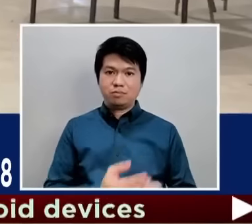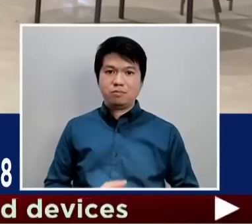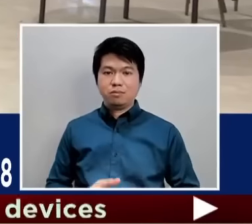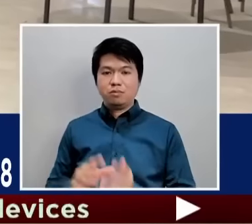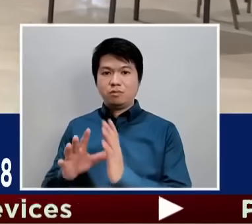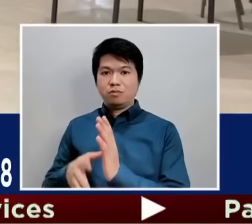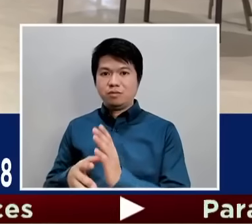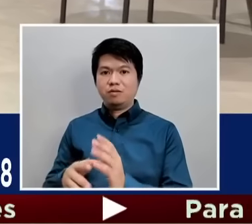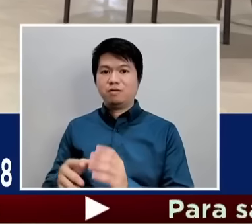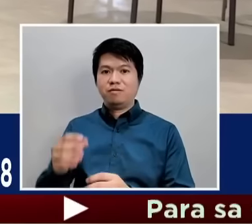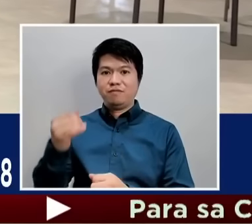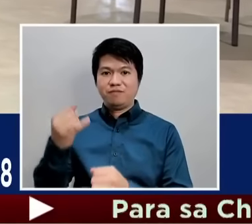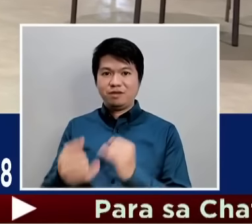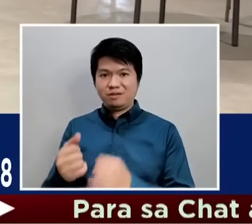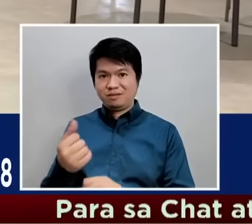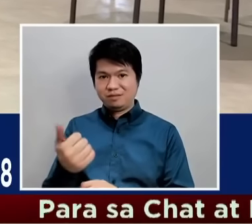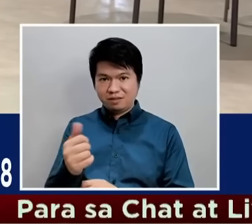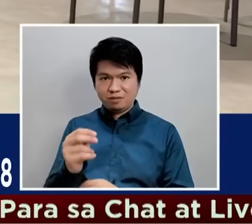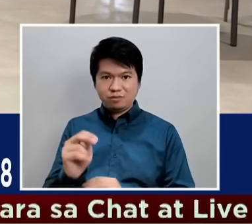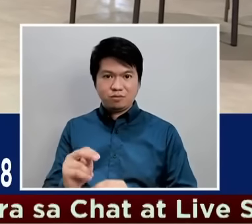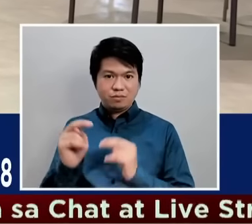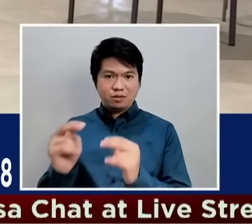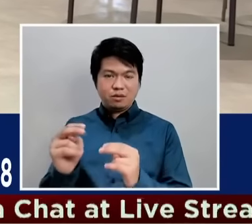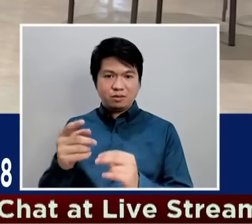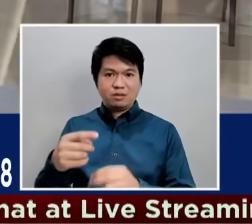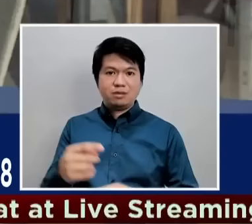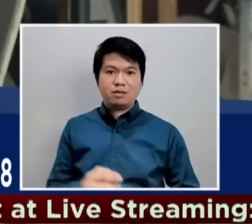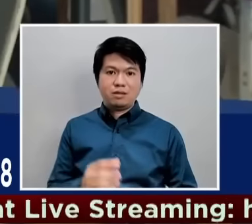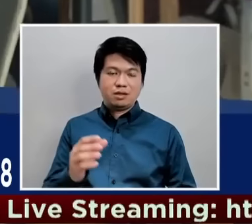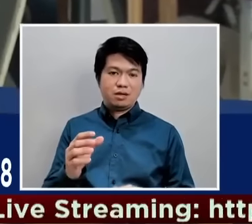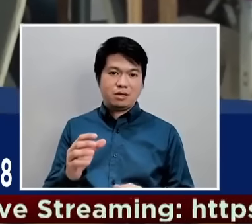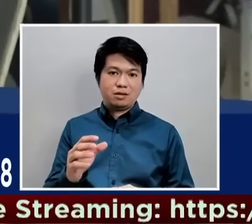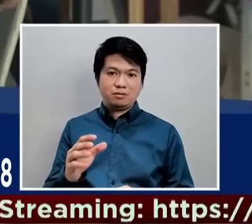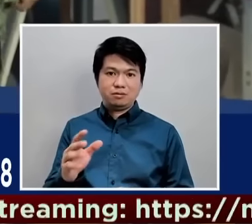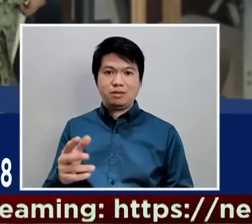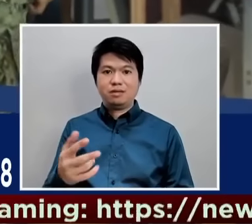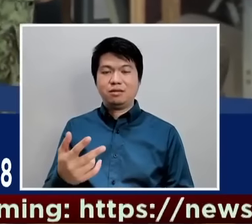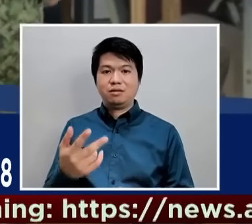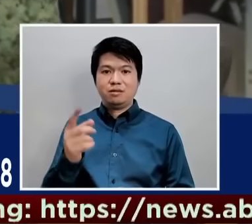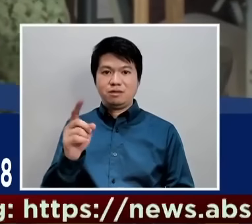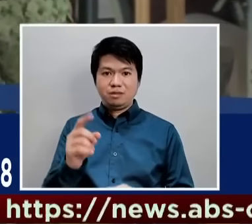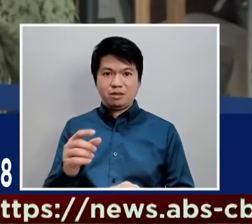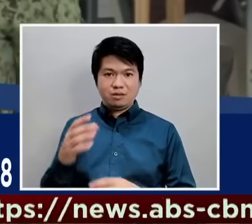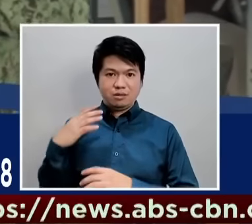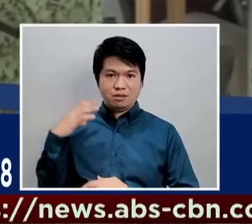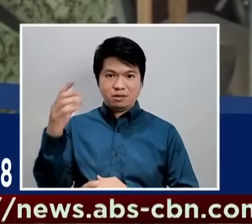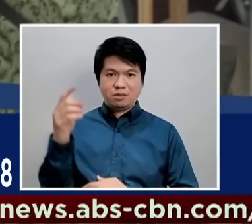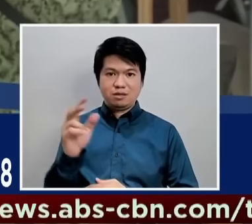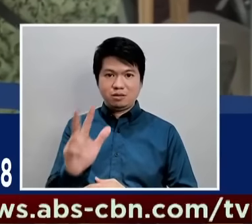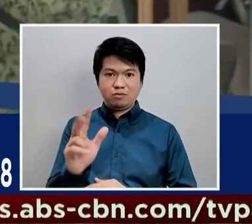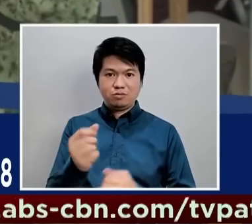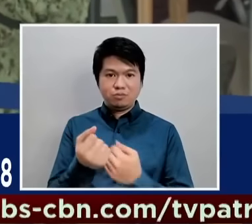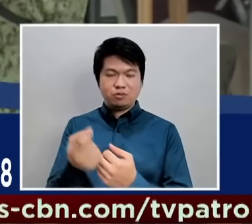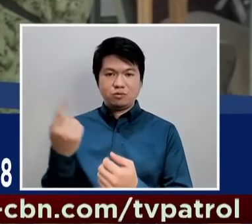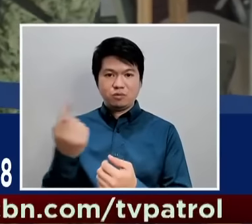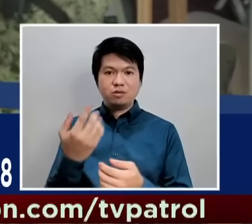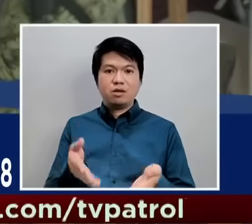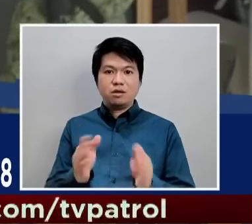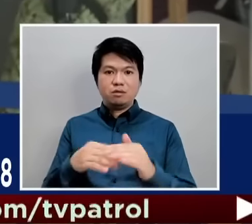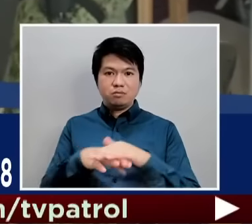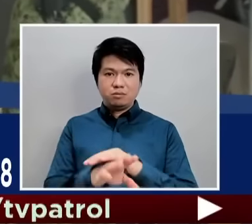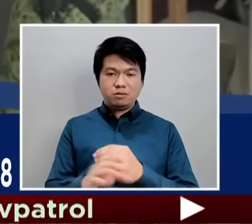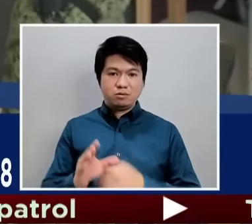nominee. Kandidato at 3 taga-suporta lang ang pwedeng pumasok. Sa local COMELEC offices naman ang punta ng mga target maging kongresista